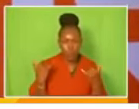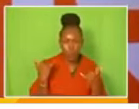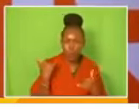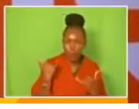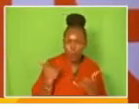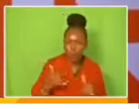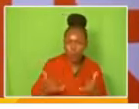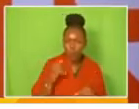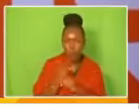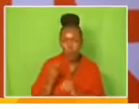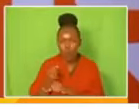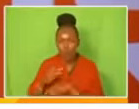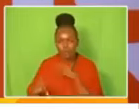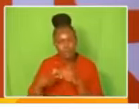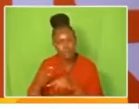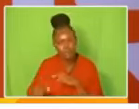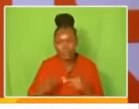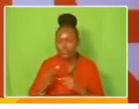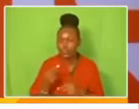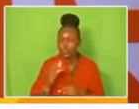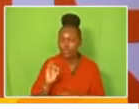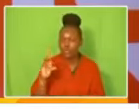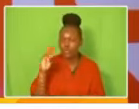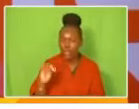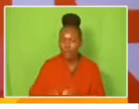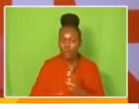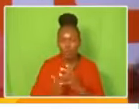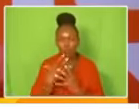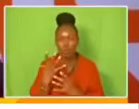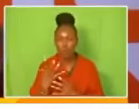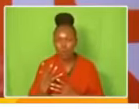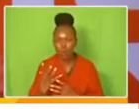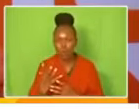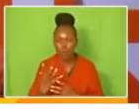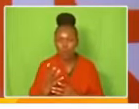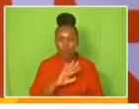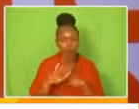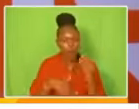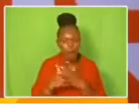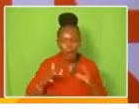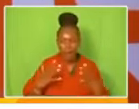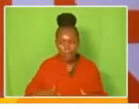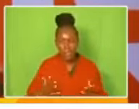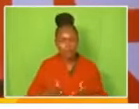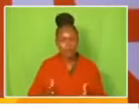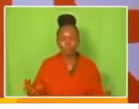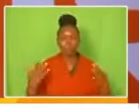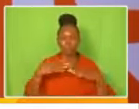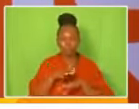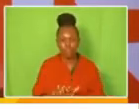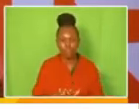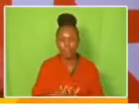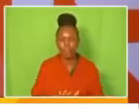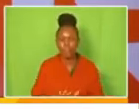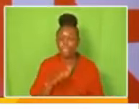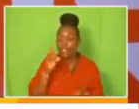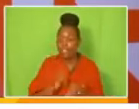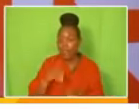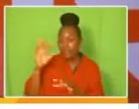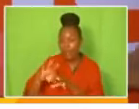Ningependa kuona hii mchezo. Mzuri hiyo. Wote ni wote. Na kifika wakati ile ambayo